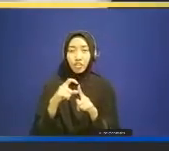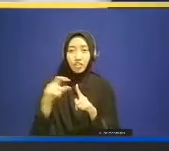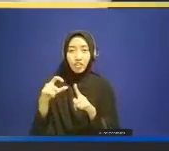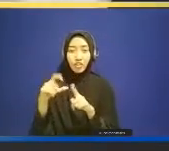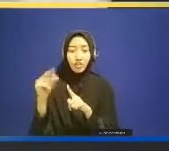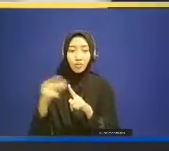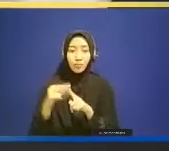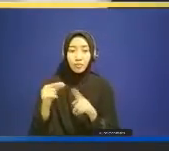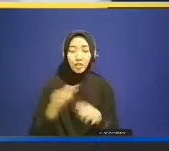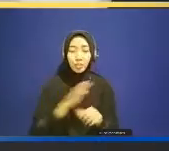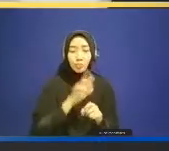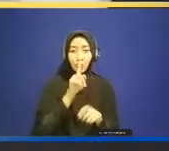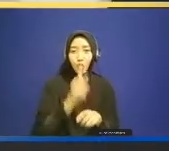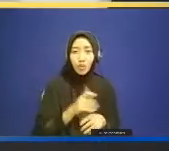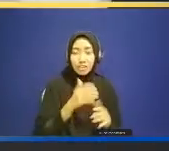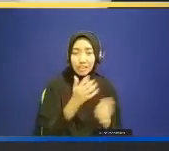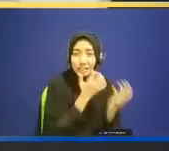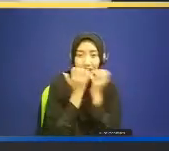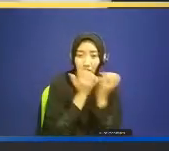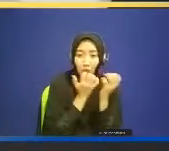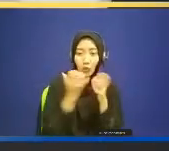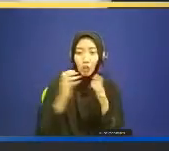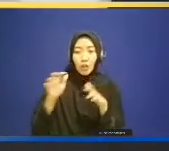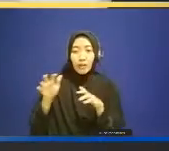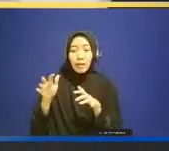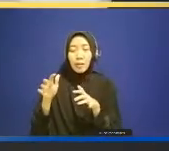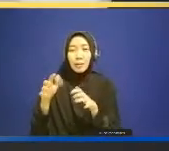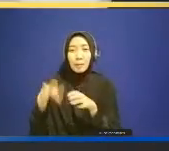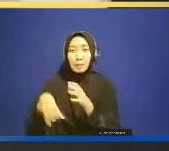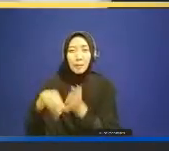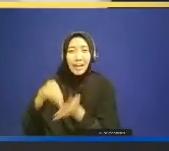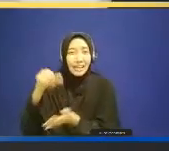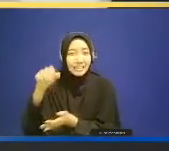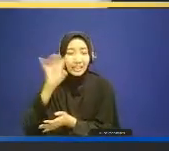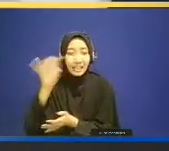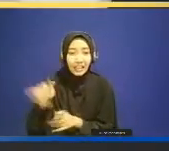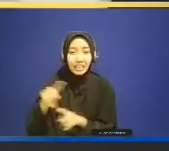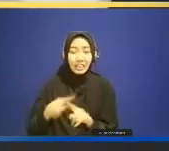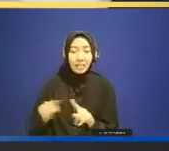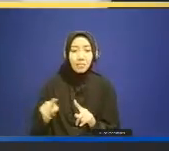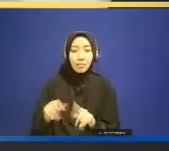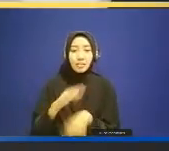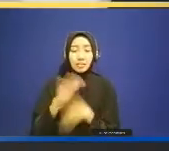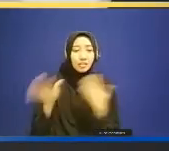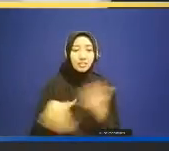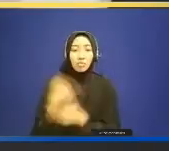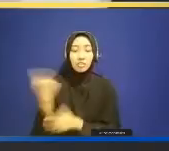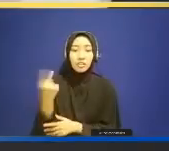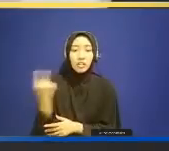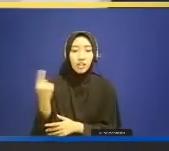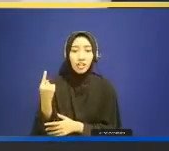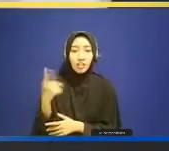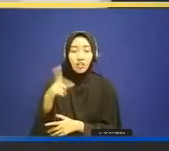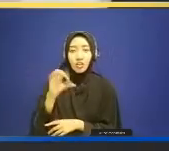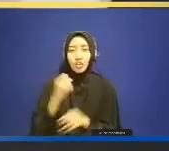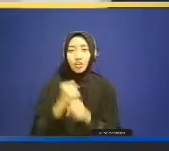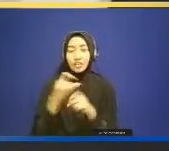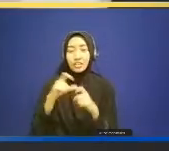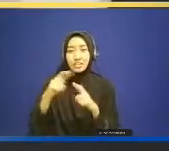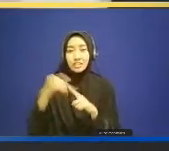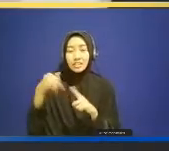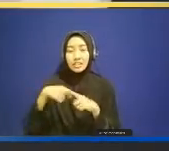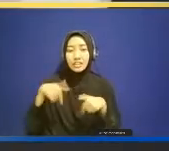kebutuhan jagung kebutuhan beras dan sebagai tapi hati-hati richfister logistik yang yang